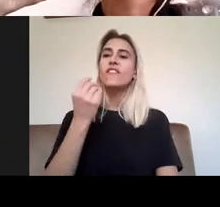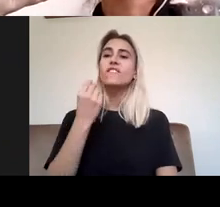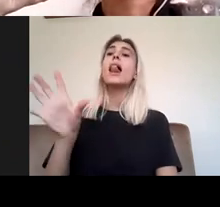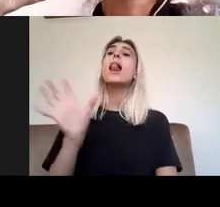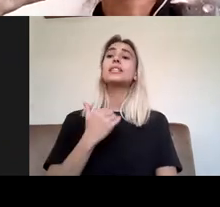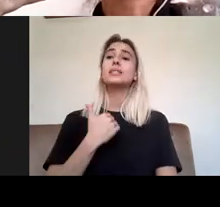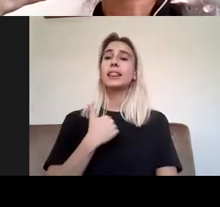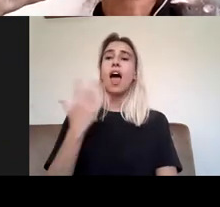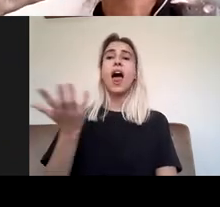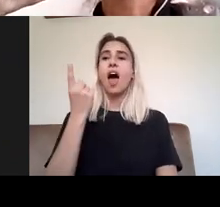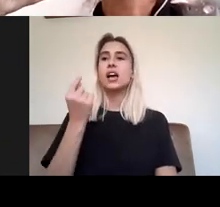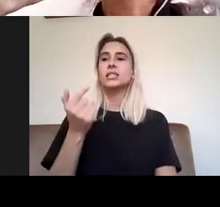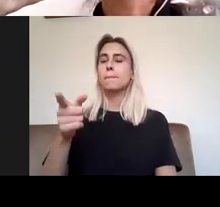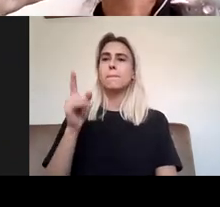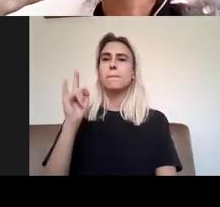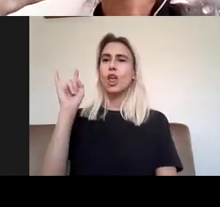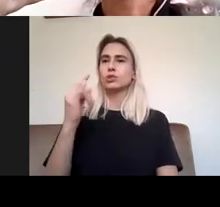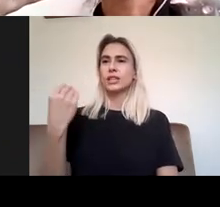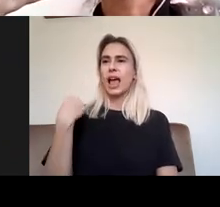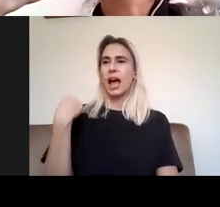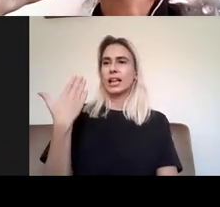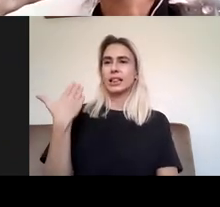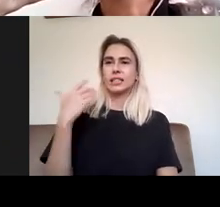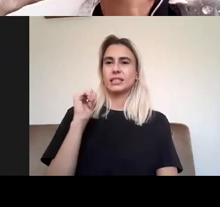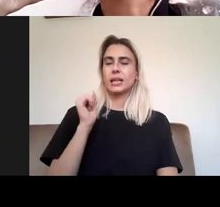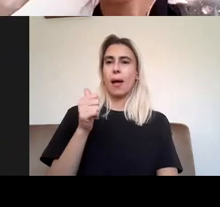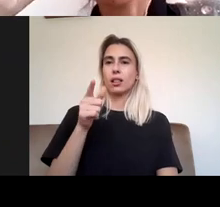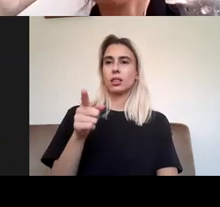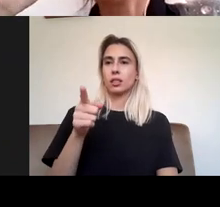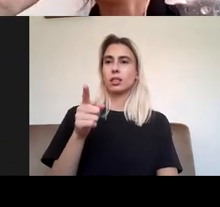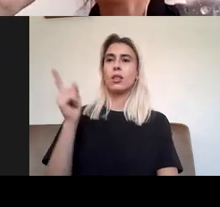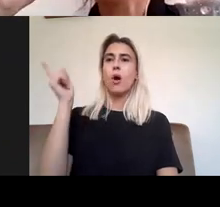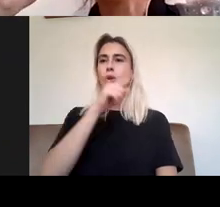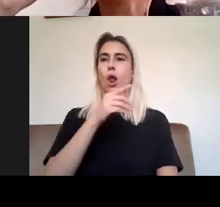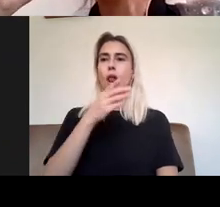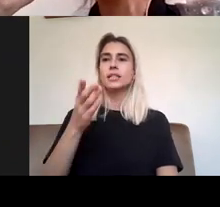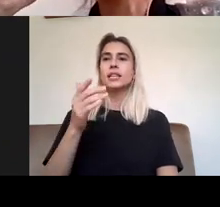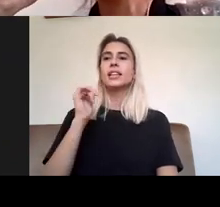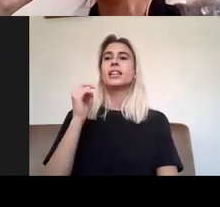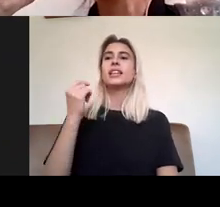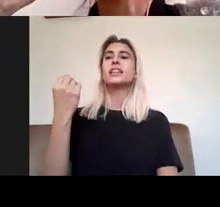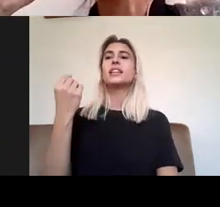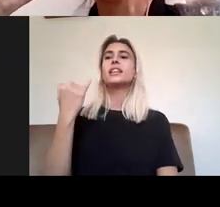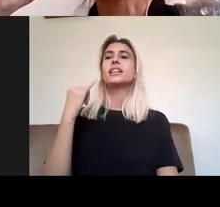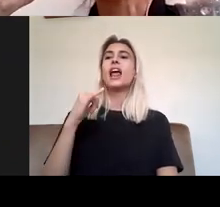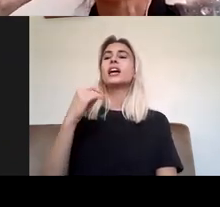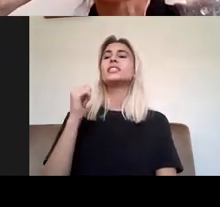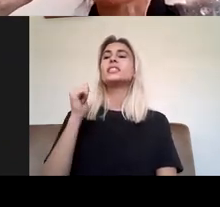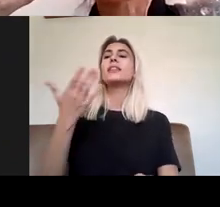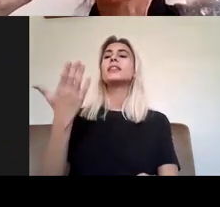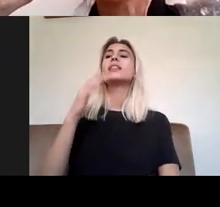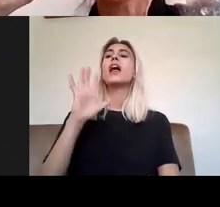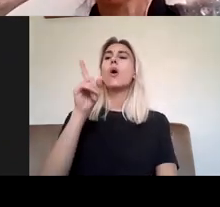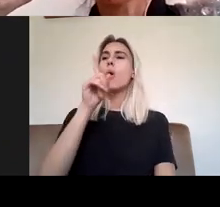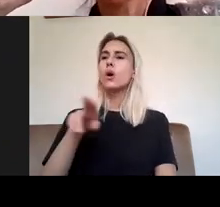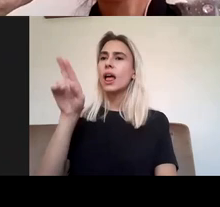Çünkü metrobüs çok yakın bir zaman diye biliyorum Türkiye'de ve dolayısıyla yakın bir zaman değil, 10 yıl gibi bir zaman dilimi var onun.